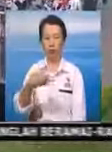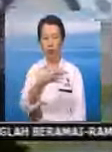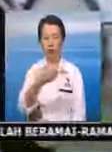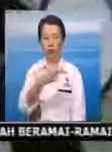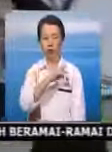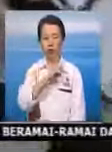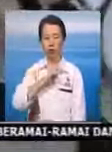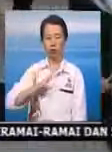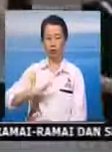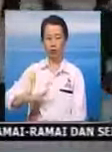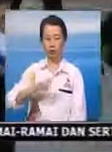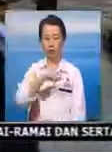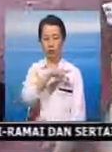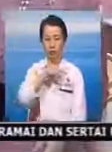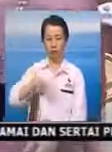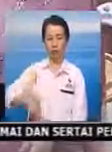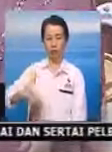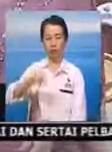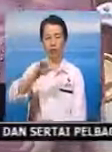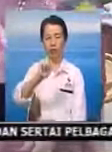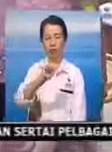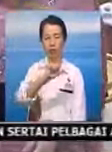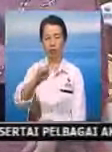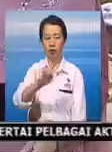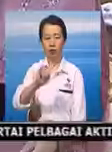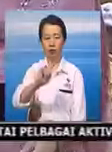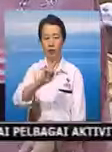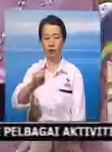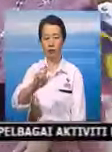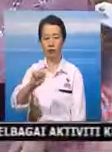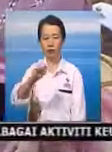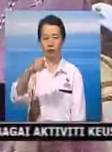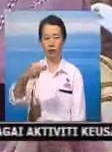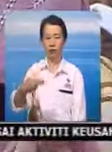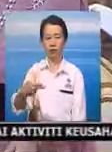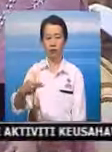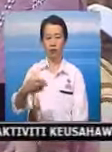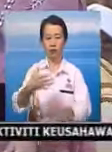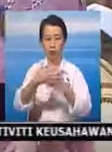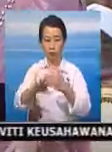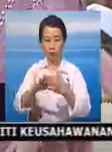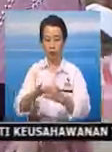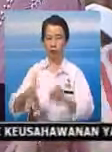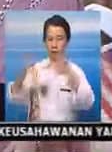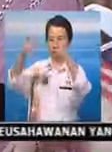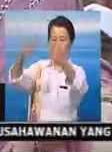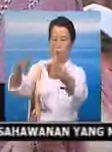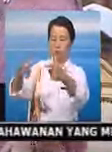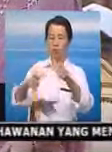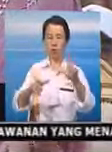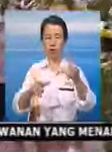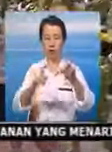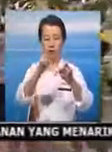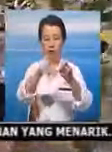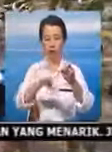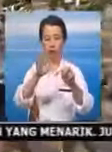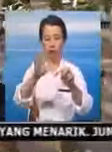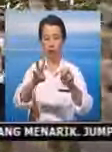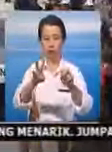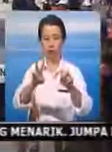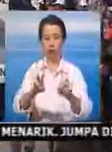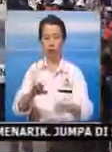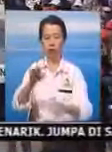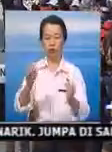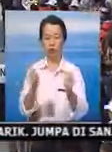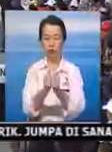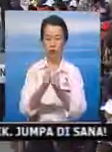Raja Permaisuri Agong Tuanku Haja Azizah Aminah Maimunah Iskandariah selepas ditabalkan 30 Julai lalu. Yang